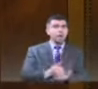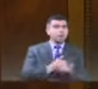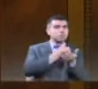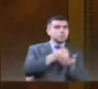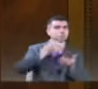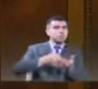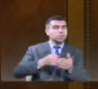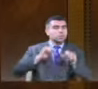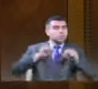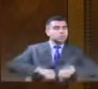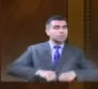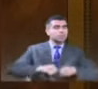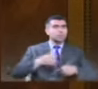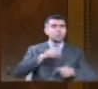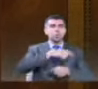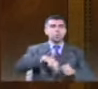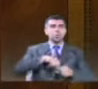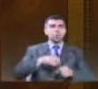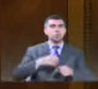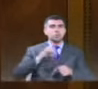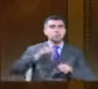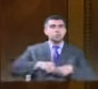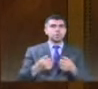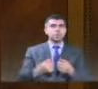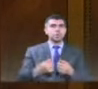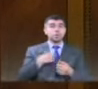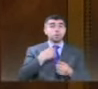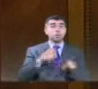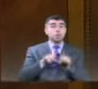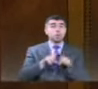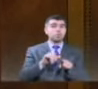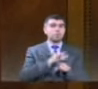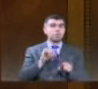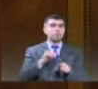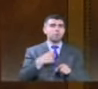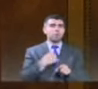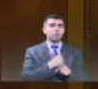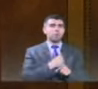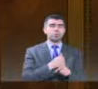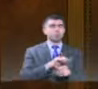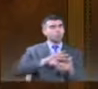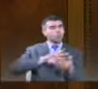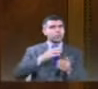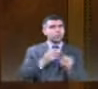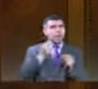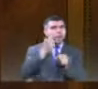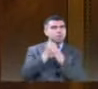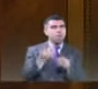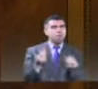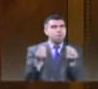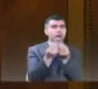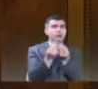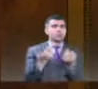مقدرة في كل هذا. لا يمكن أن يكون كل هذا قد وقع وحده، ولكن كذلك كما قلت لكم